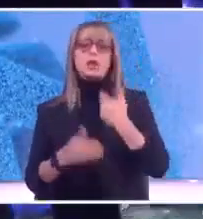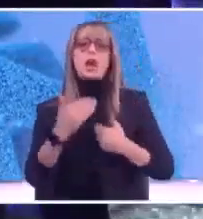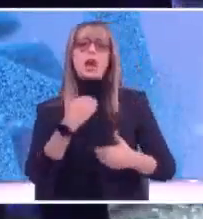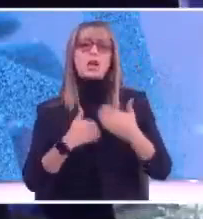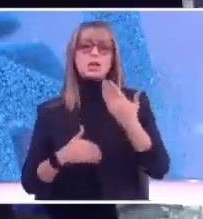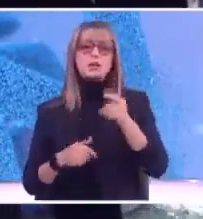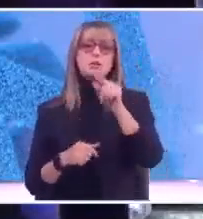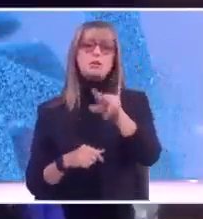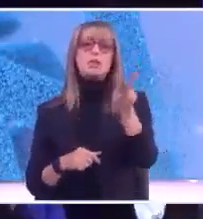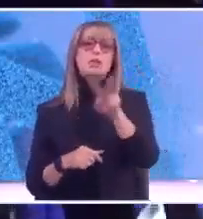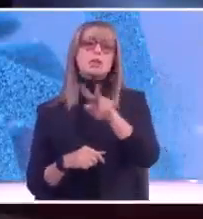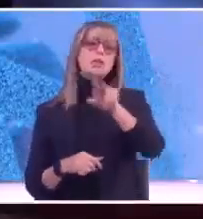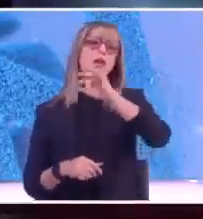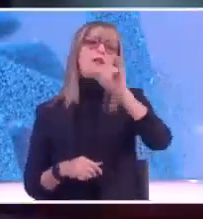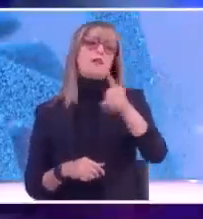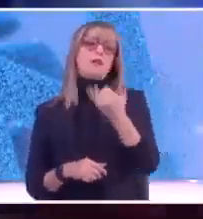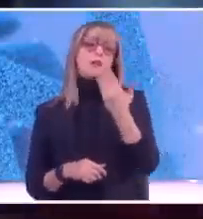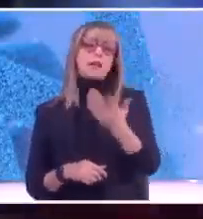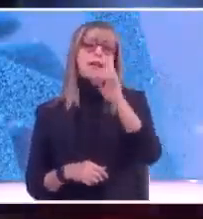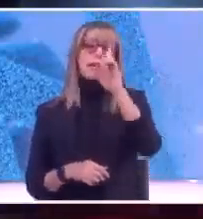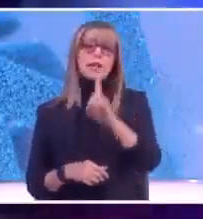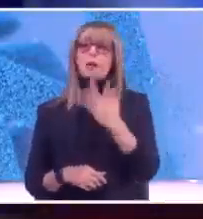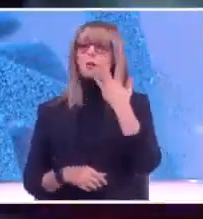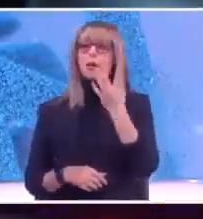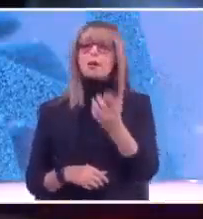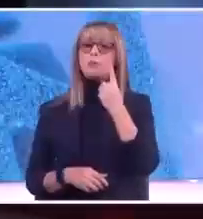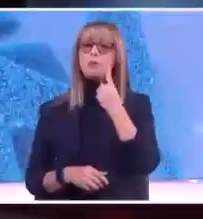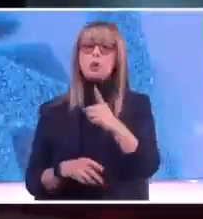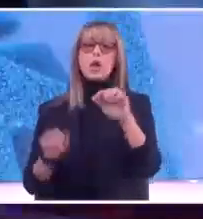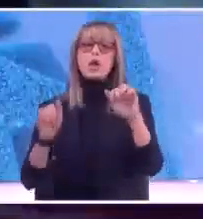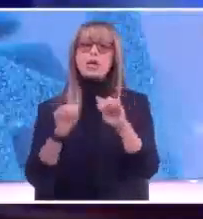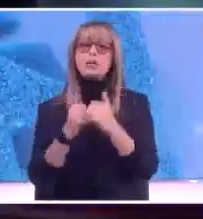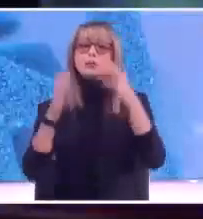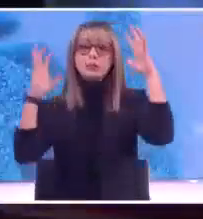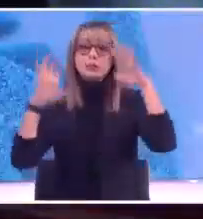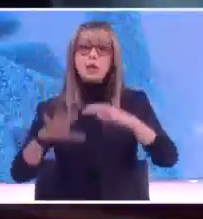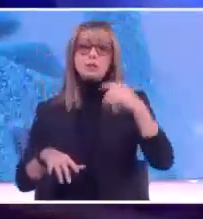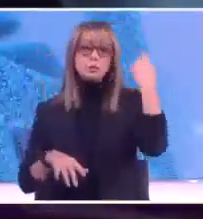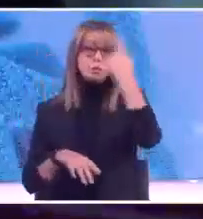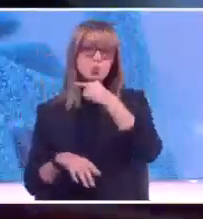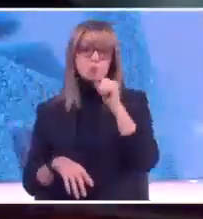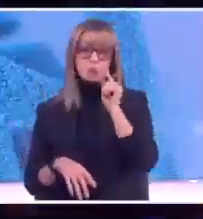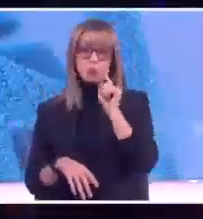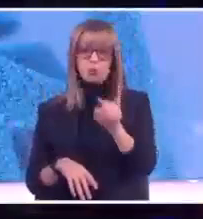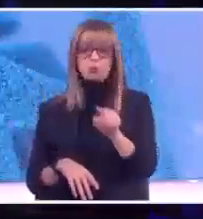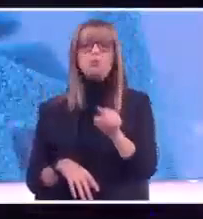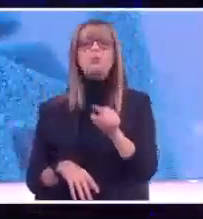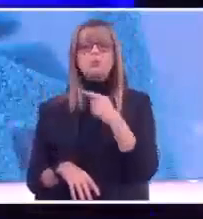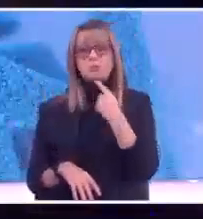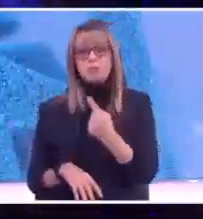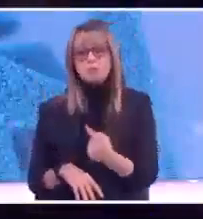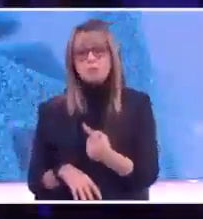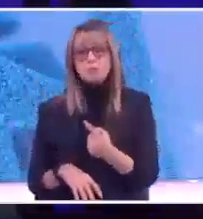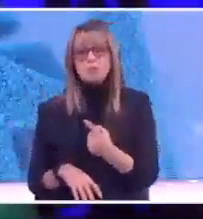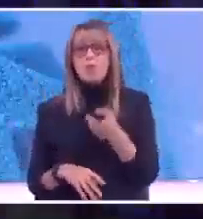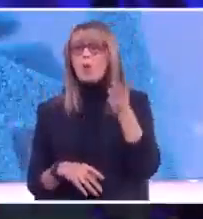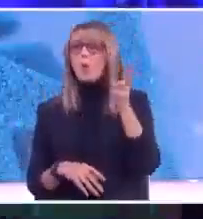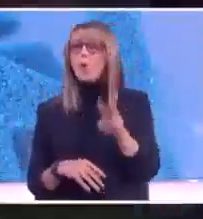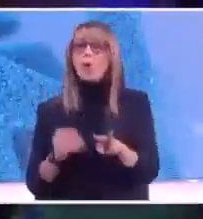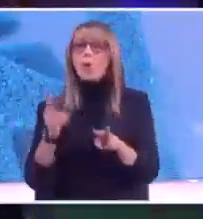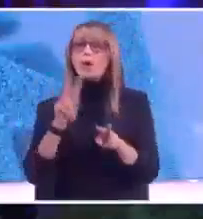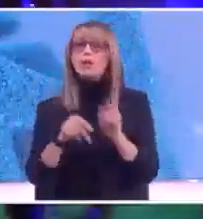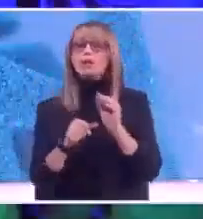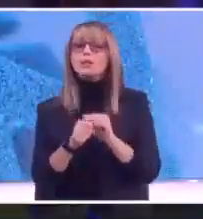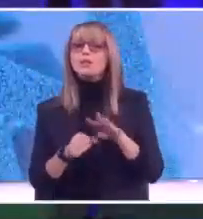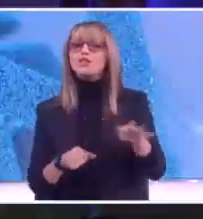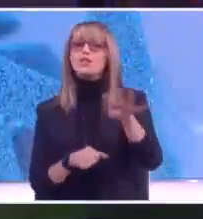Yaralılardan ikisinin durumu ağır. İlk belirlemelere göre kazanın yağmurdan kaynaklandığı tespit edildi. Yaşamını